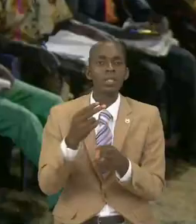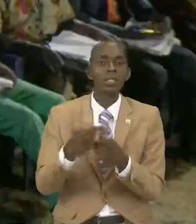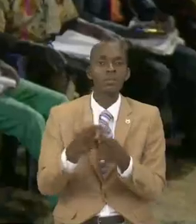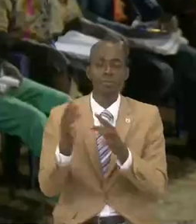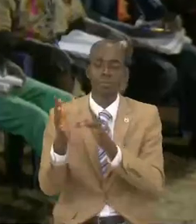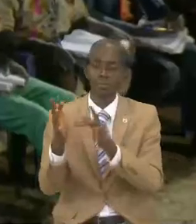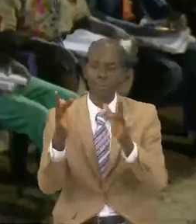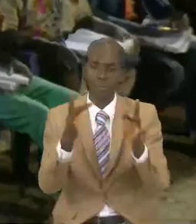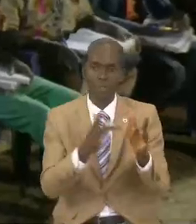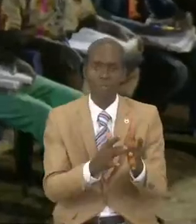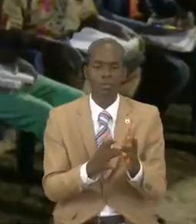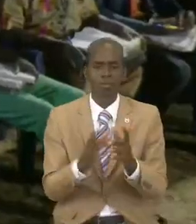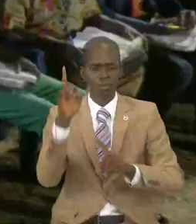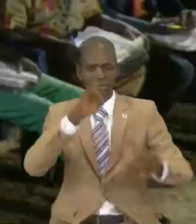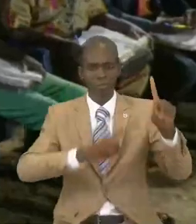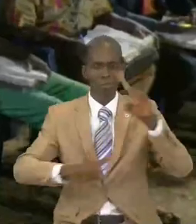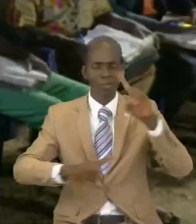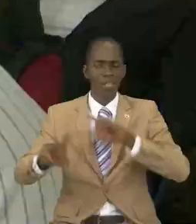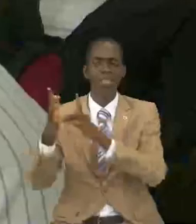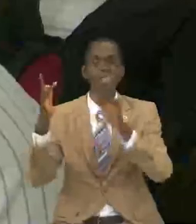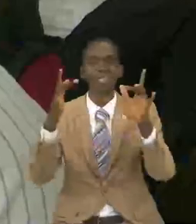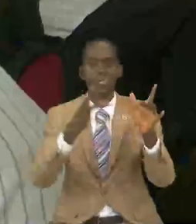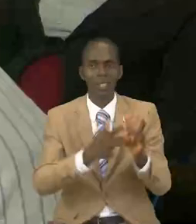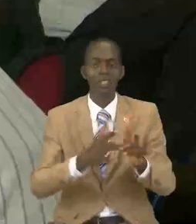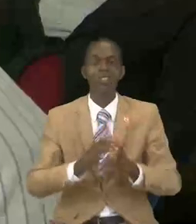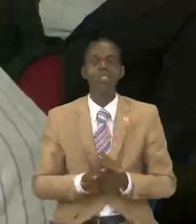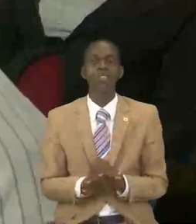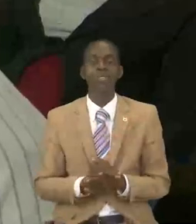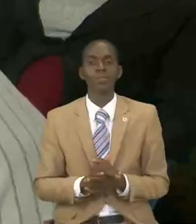Dites-moi le nom. Criez ce nom.